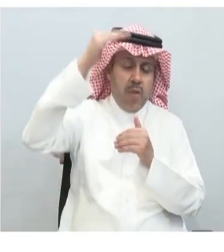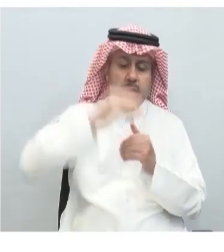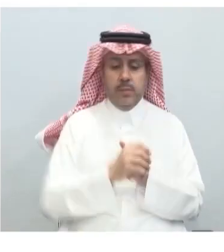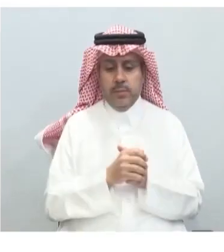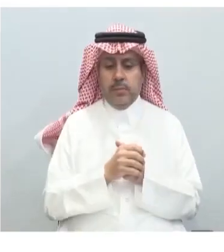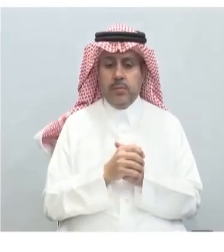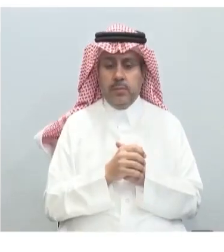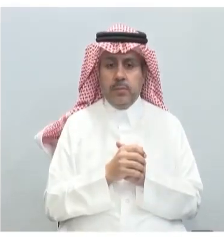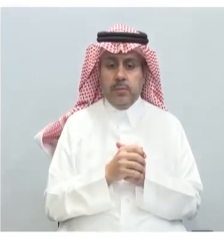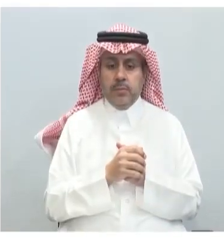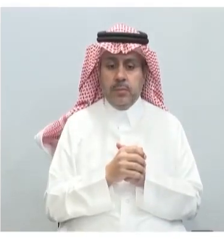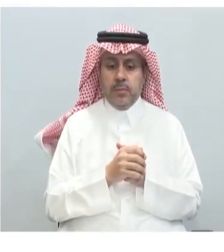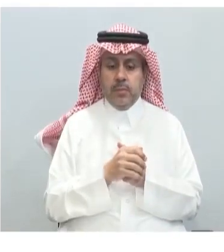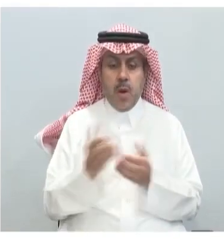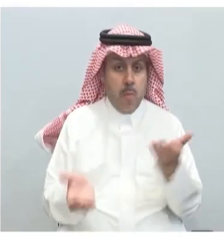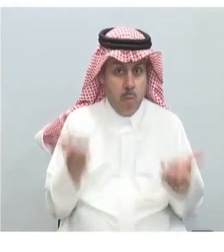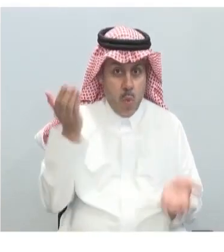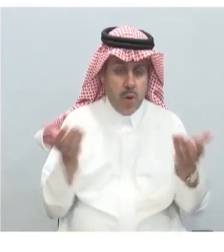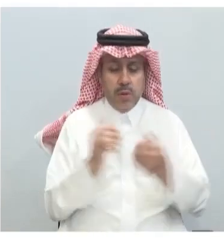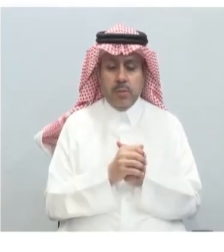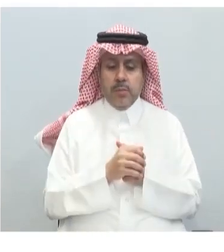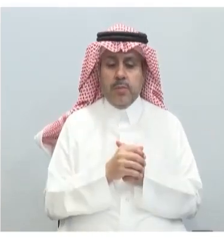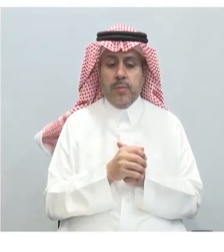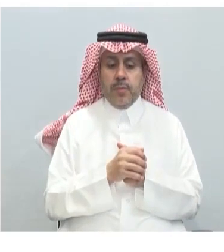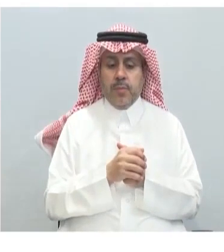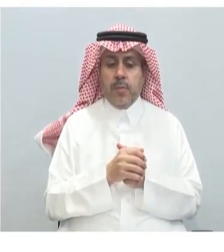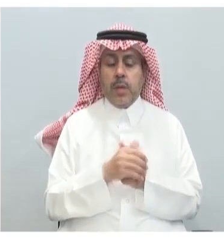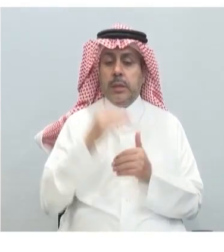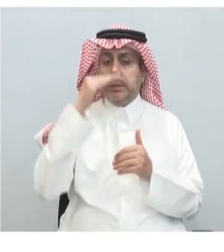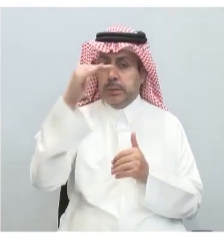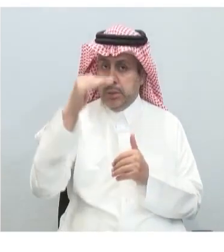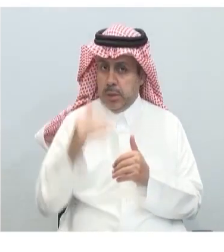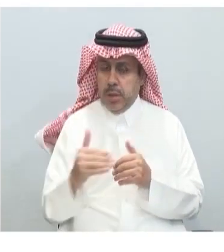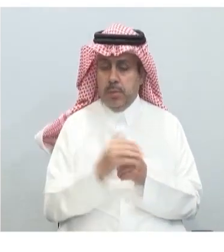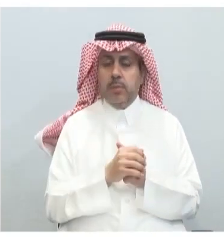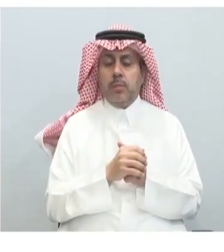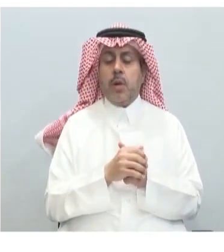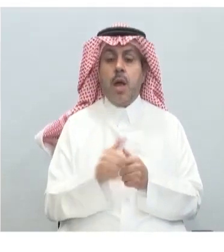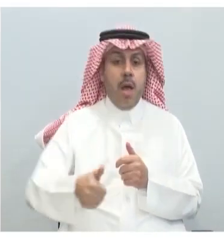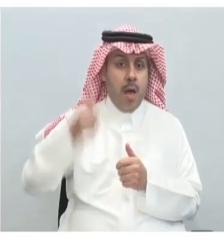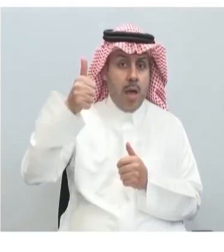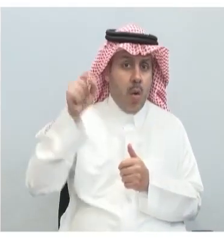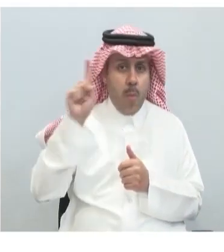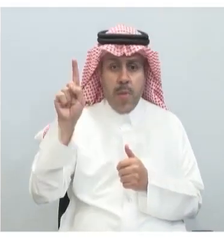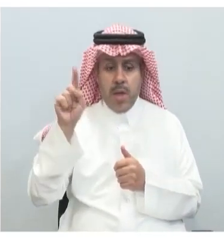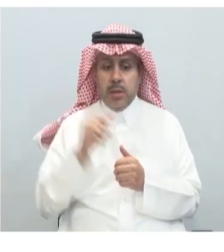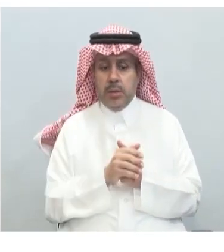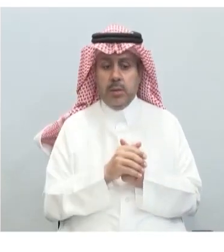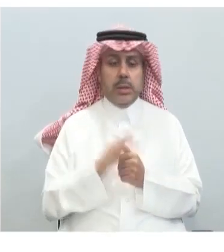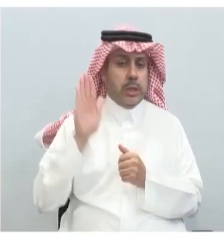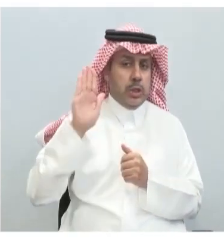لدينا هذه المعادلات سناخذ كلها ونرتبها بالترتيب لدينا المعادله اي وبي